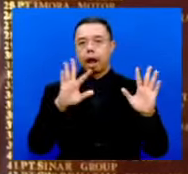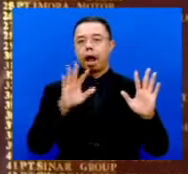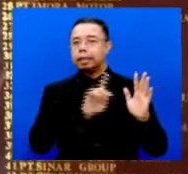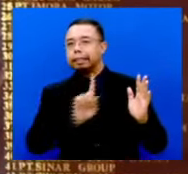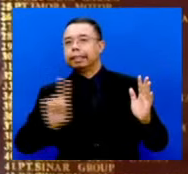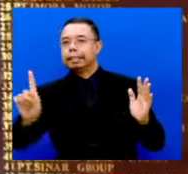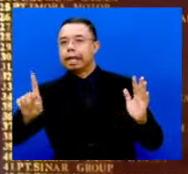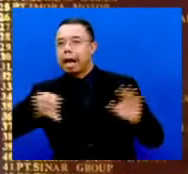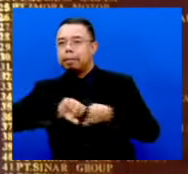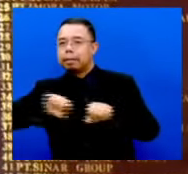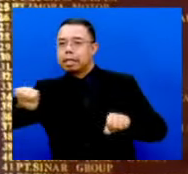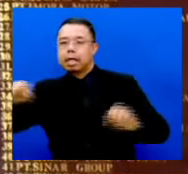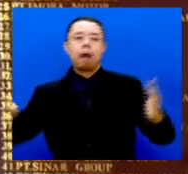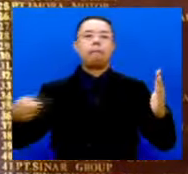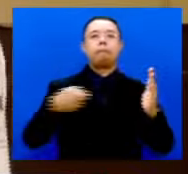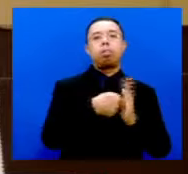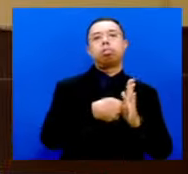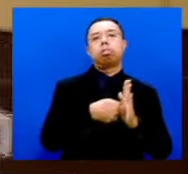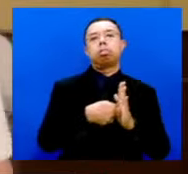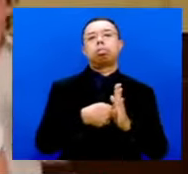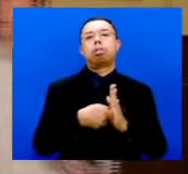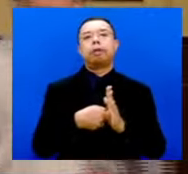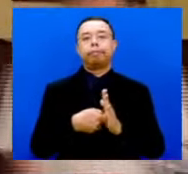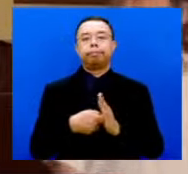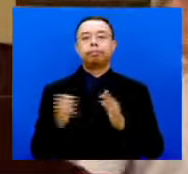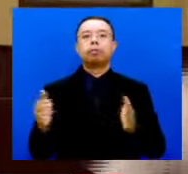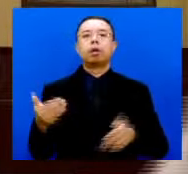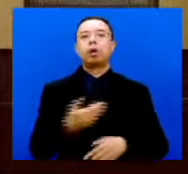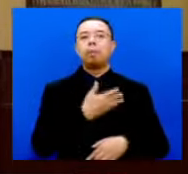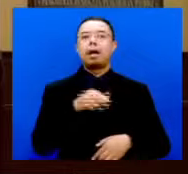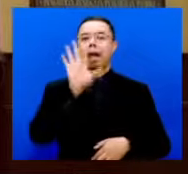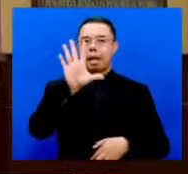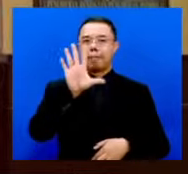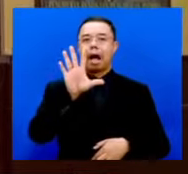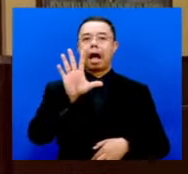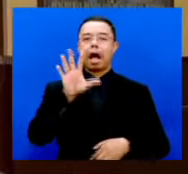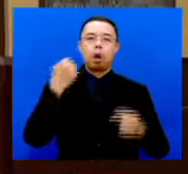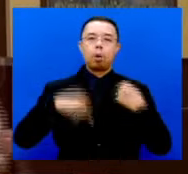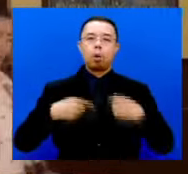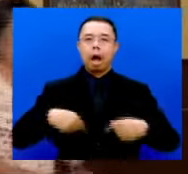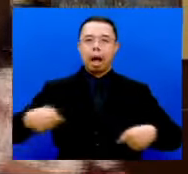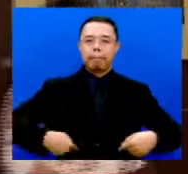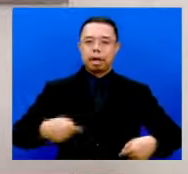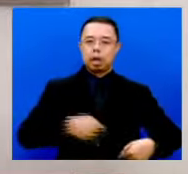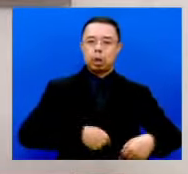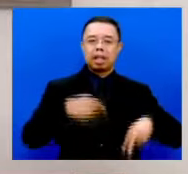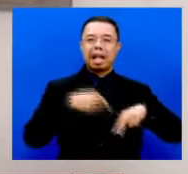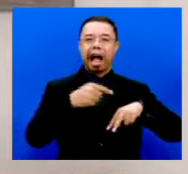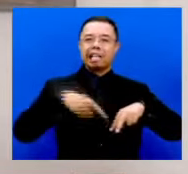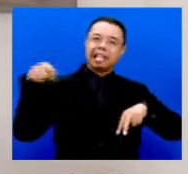kemudian itu ter korban menderita l luka tusuk di bagian perut dan kakinya